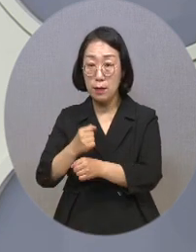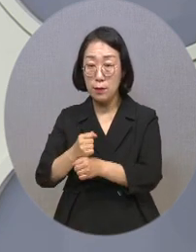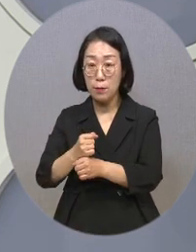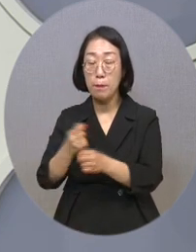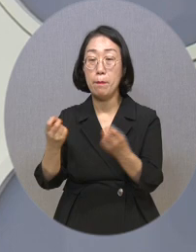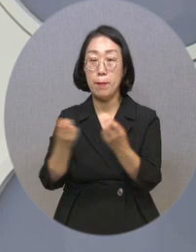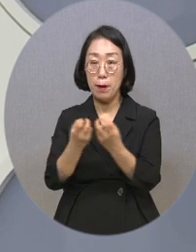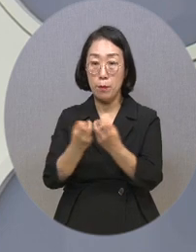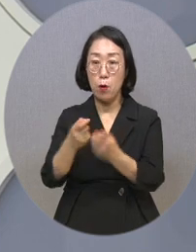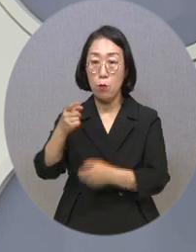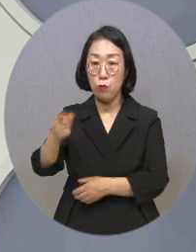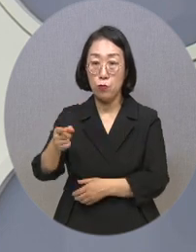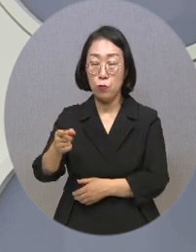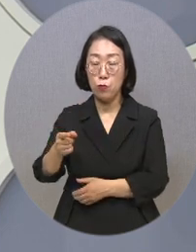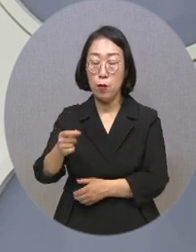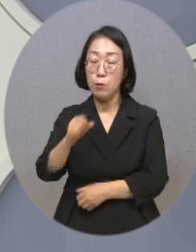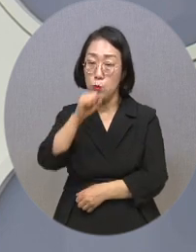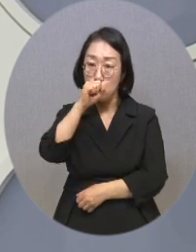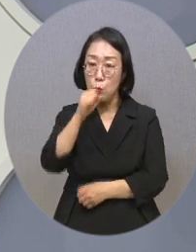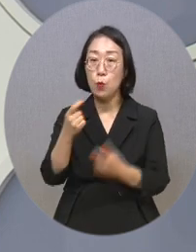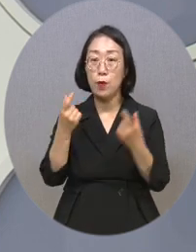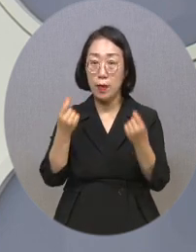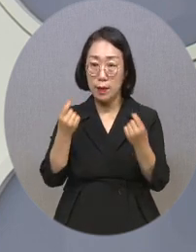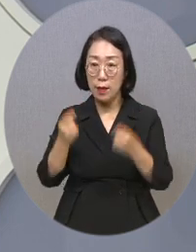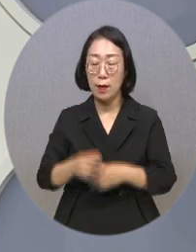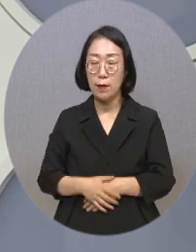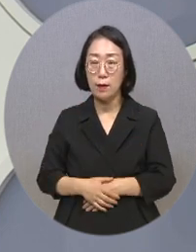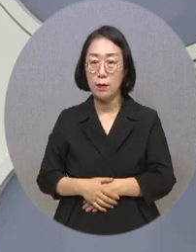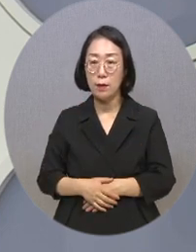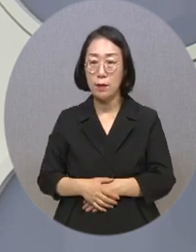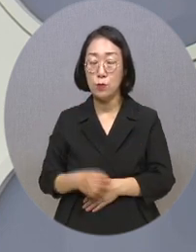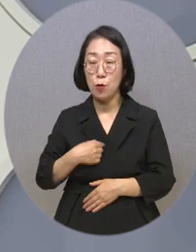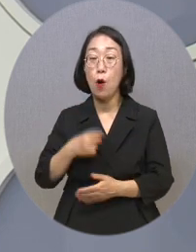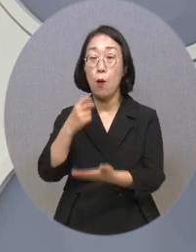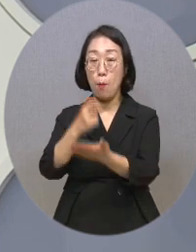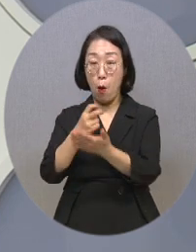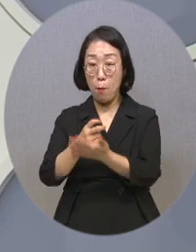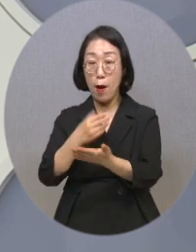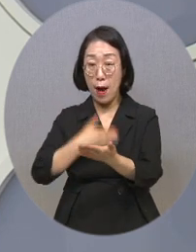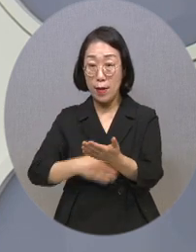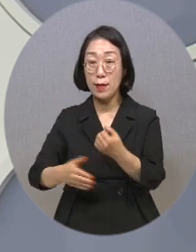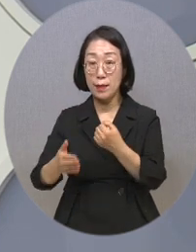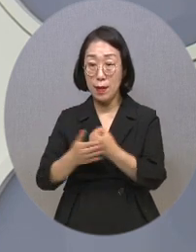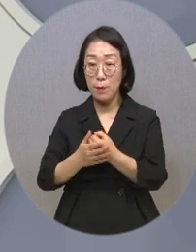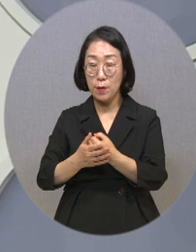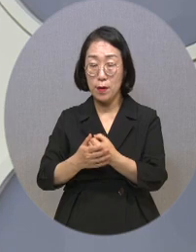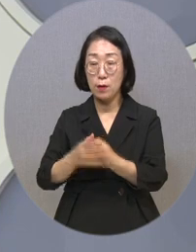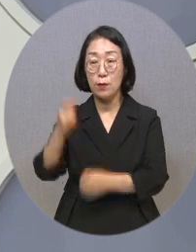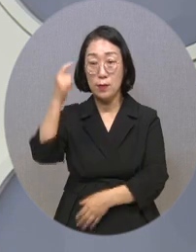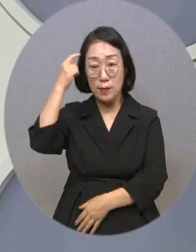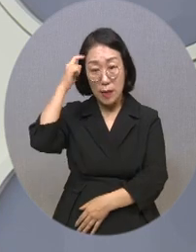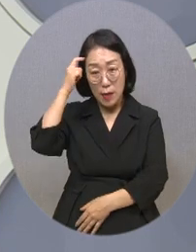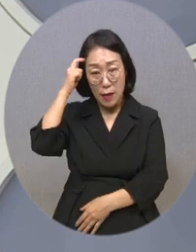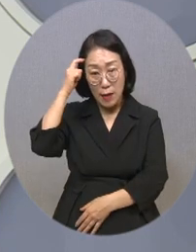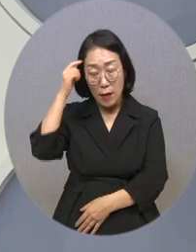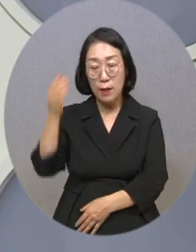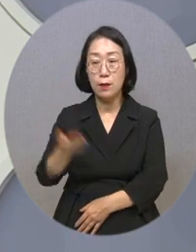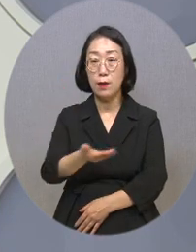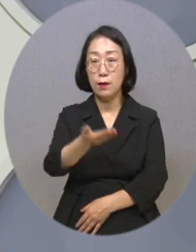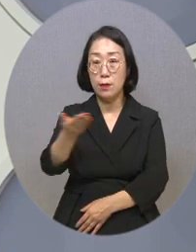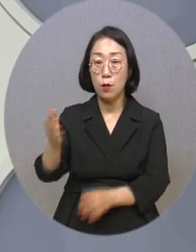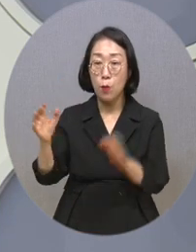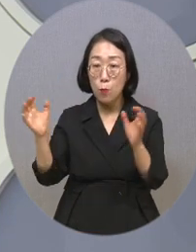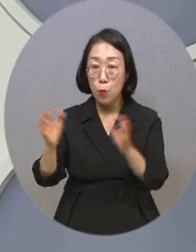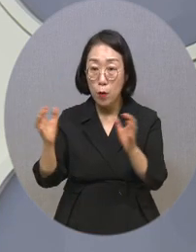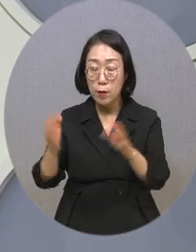활용해서 하면 되지 않을까 하는 그 저도 법을 한 사람이니까 그런 생각이 들어서 법하는 사람들을 모아서